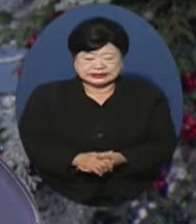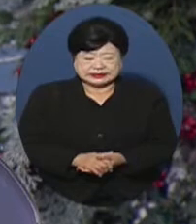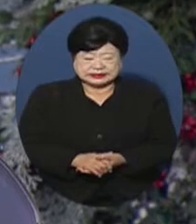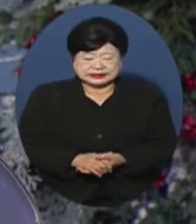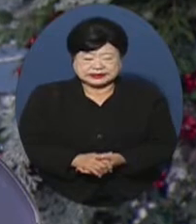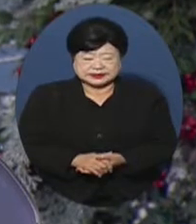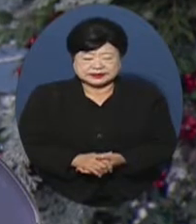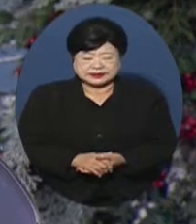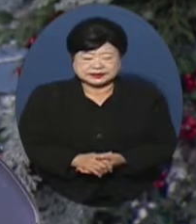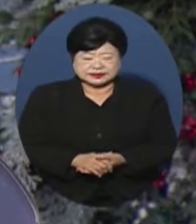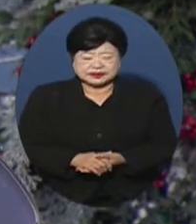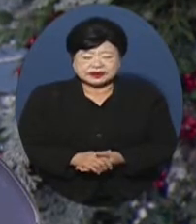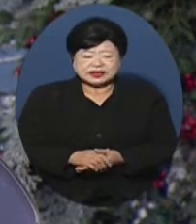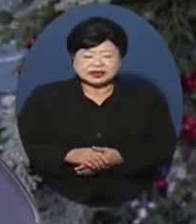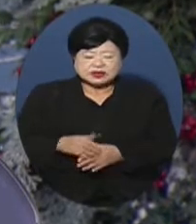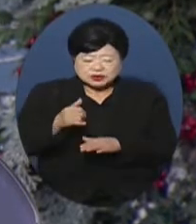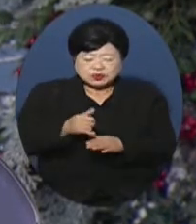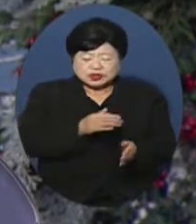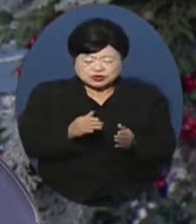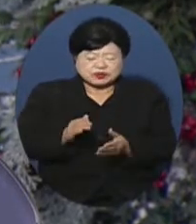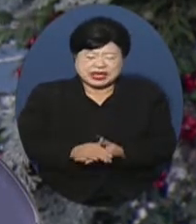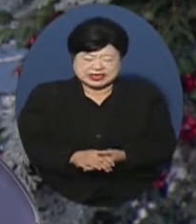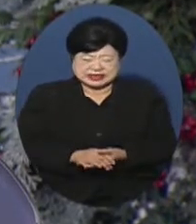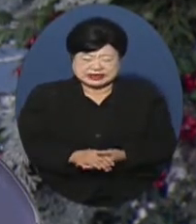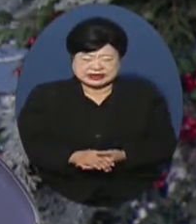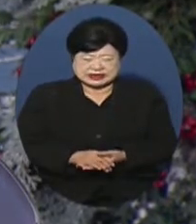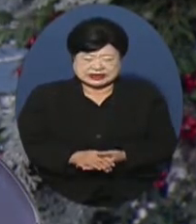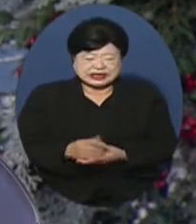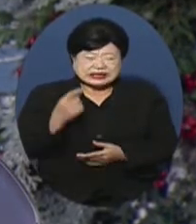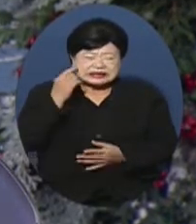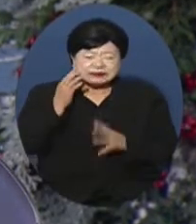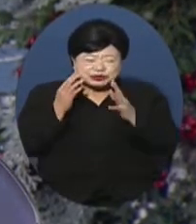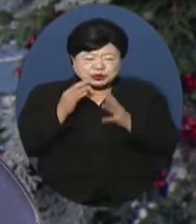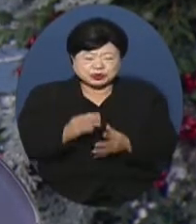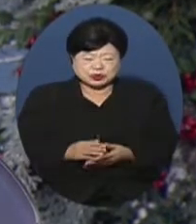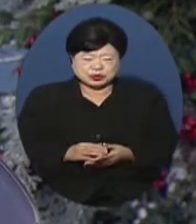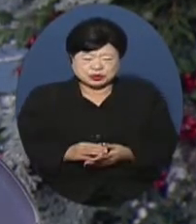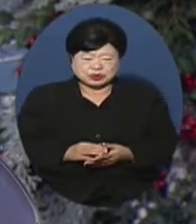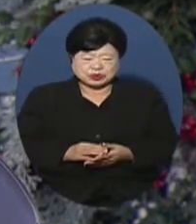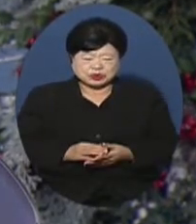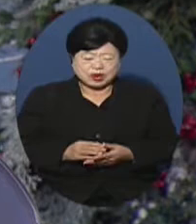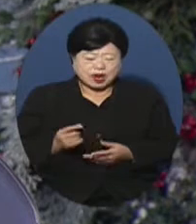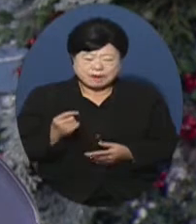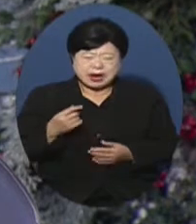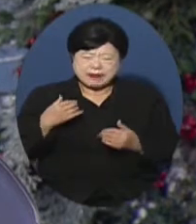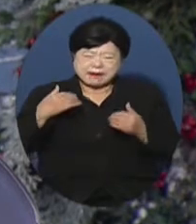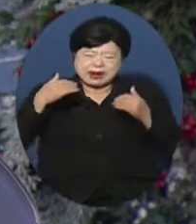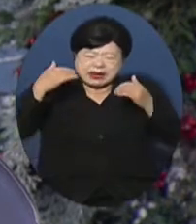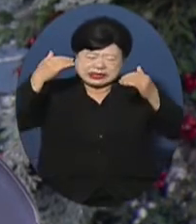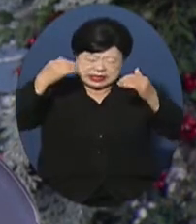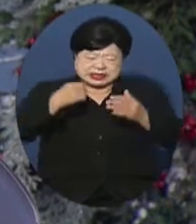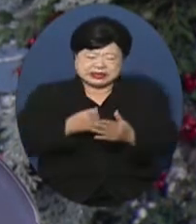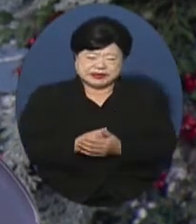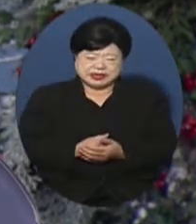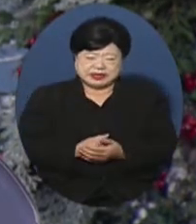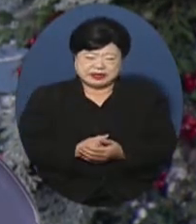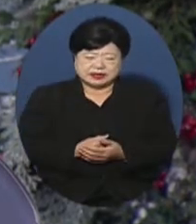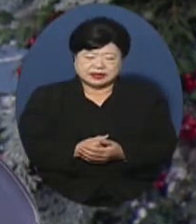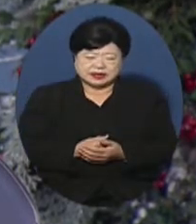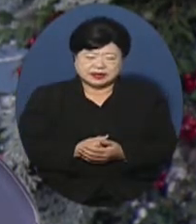해외 킴을 매야 되면 이제 잡초 엠마 웃다 빠른 속도로 나은 4